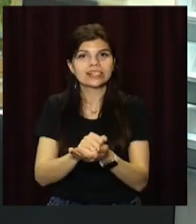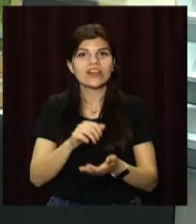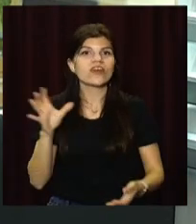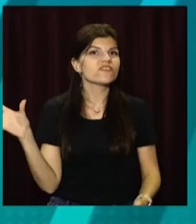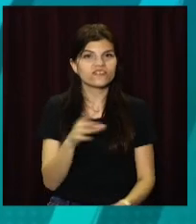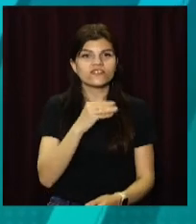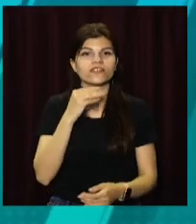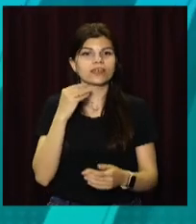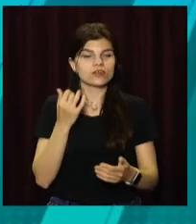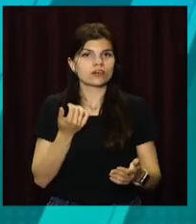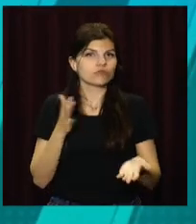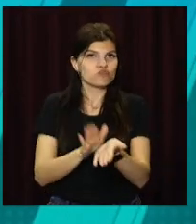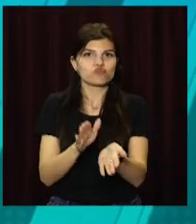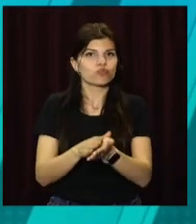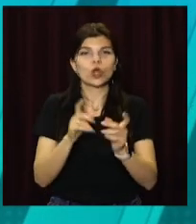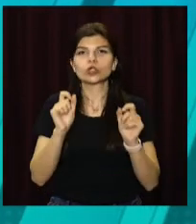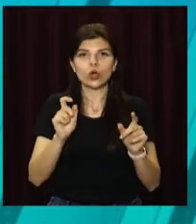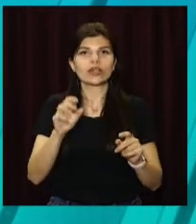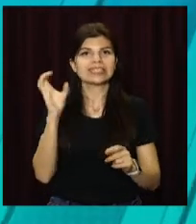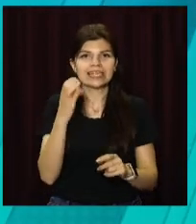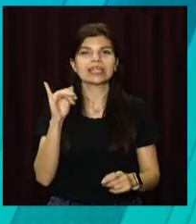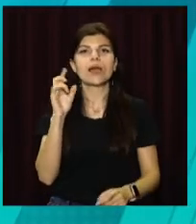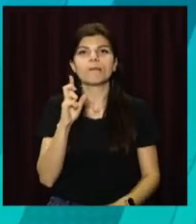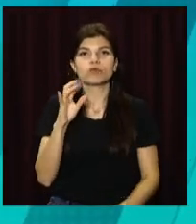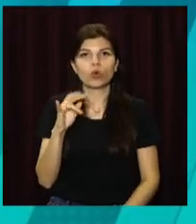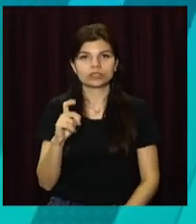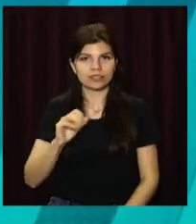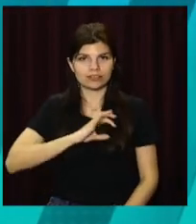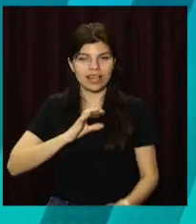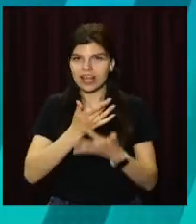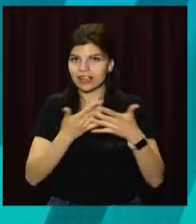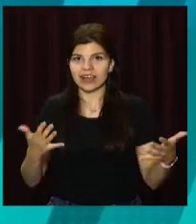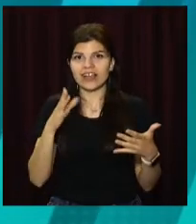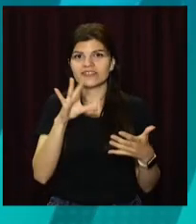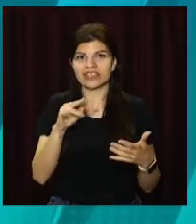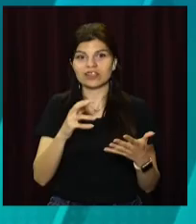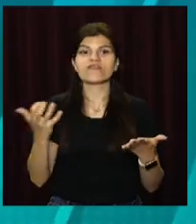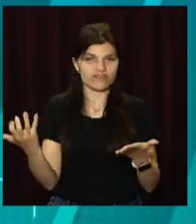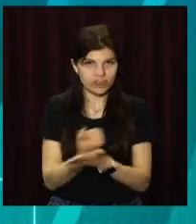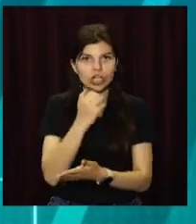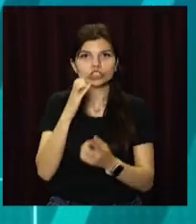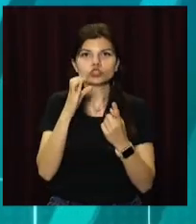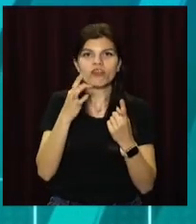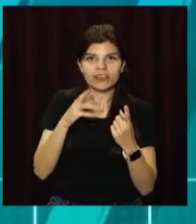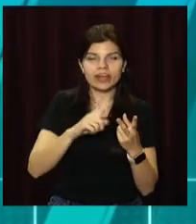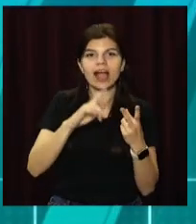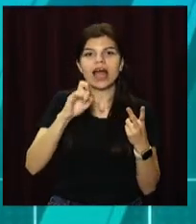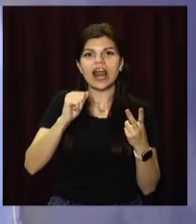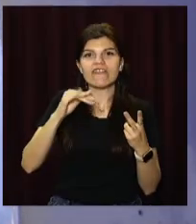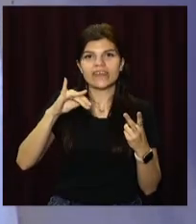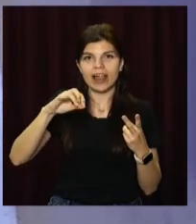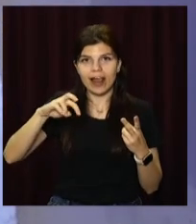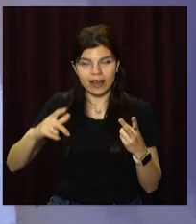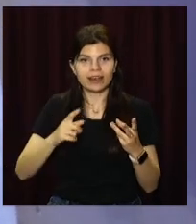весь п'єдестал пошани. Золоті, срібні і бронзові медалі у трьох видах програми вибороли Софія Тимченко, Рафаель